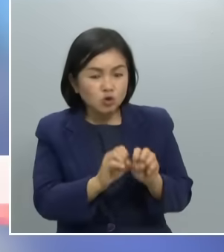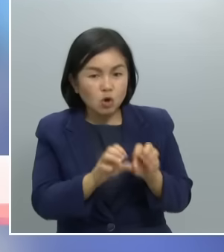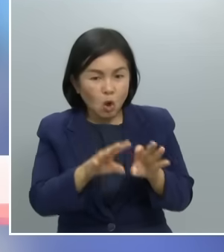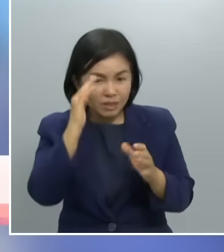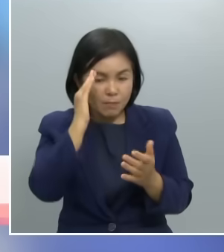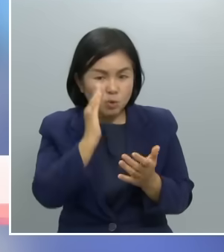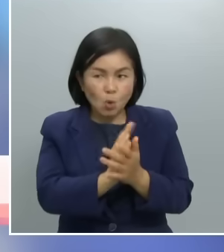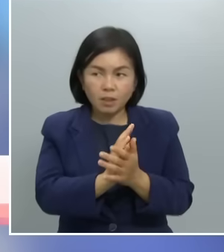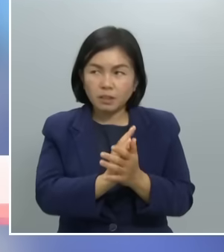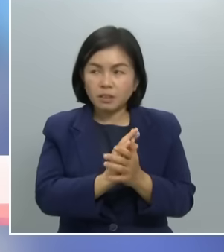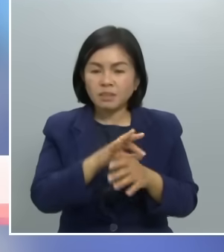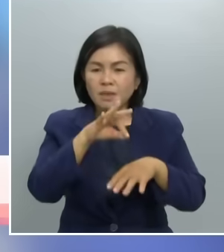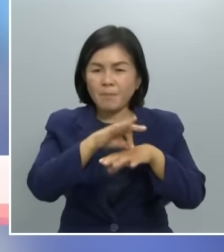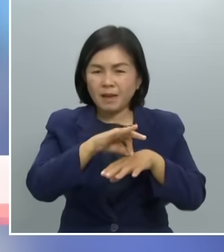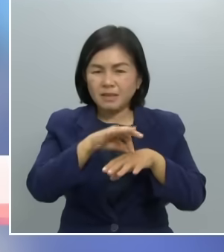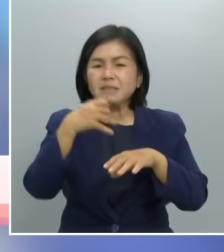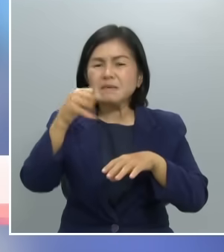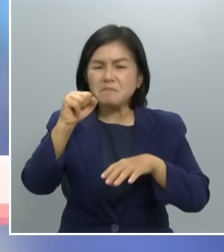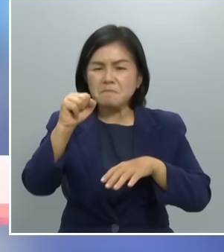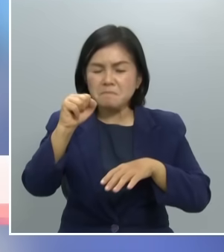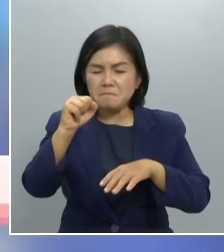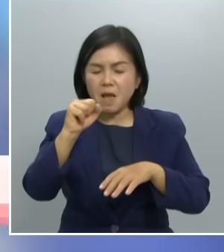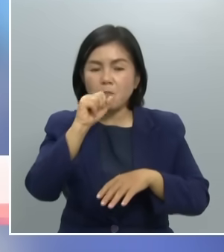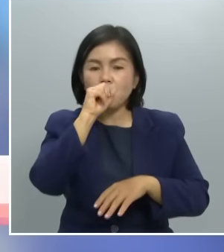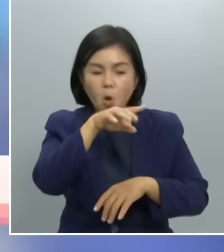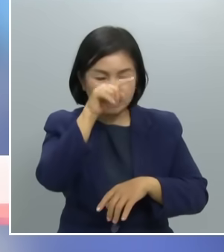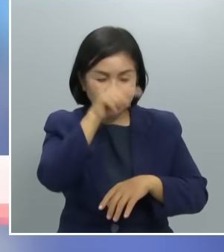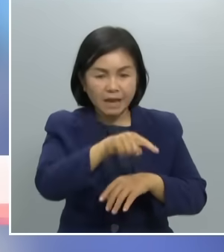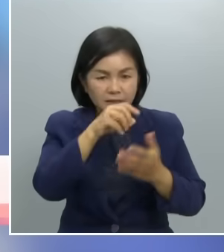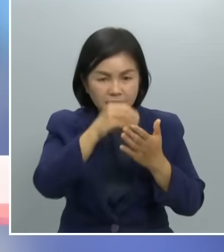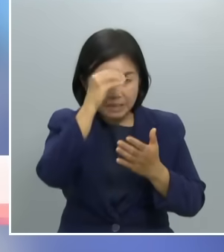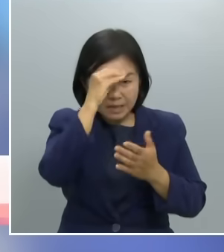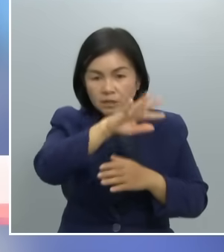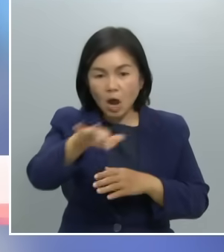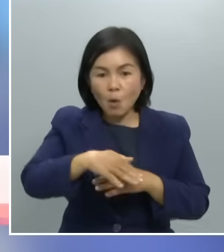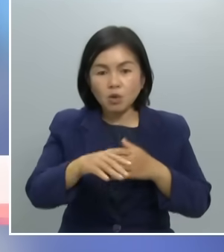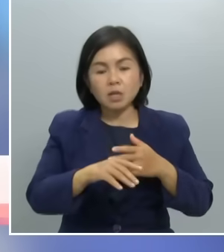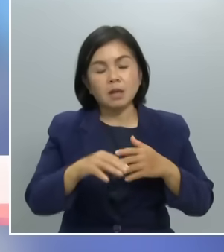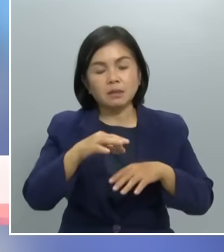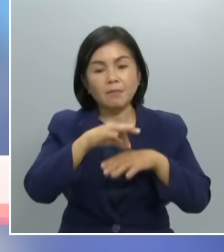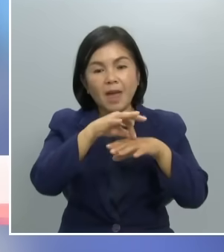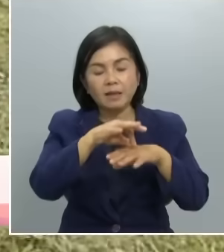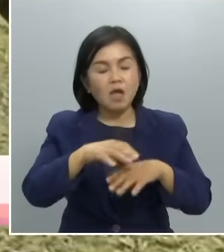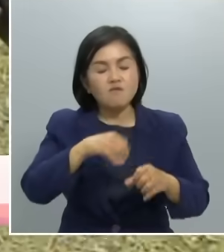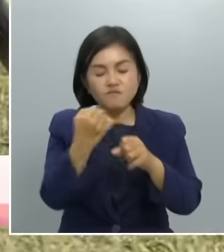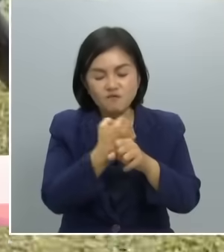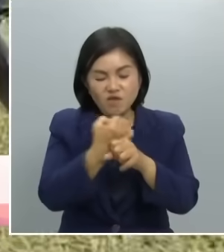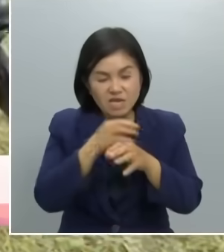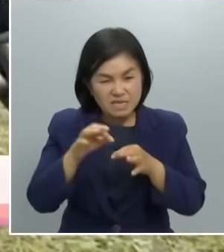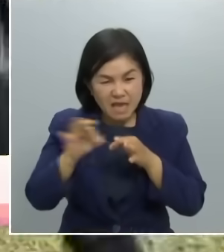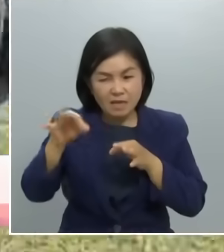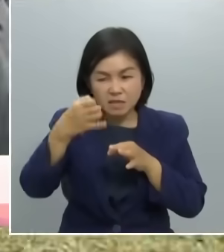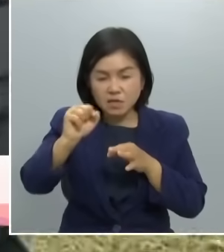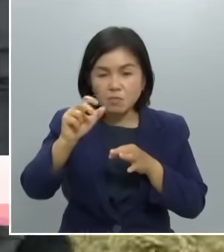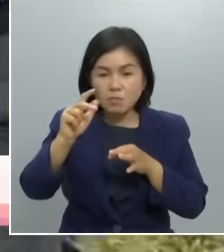จยศ10ตำรวจโทครับได้สั่งให้ทางกลุ่มนักเรียนใน10เนี่ยวิ่ง10กิโลระหว่างที่แฟนตนเอง